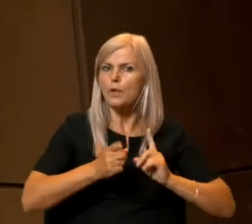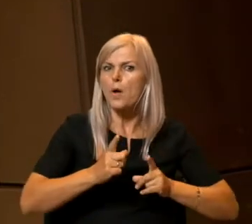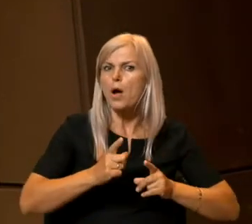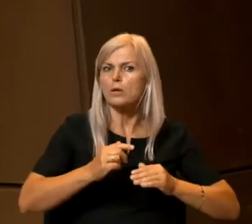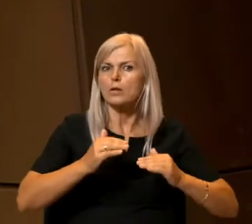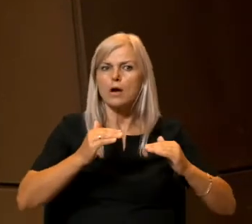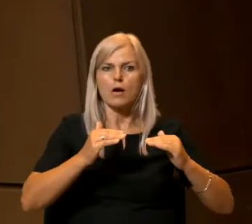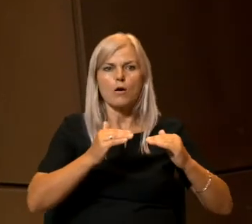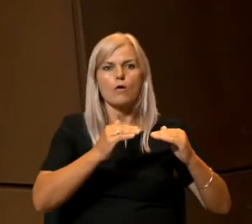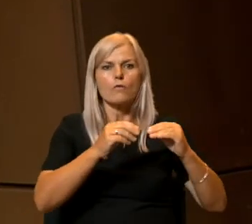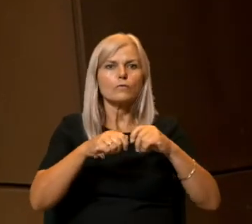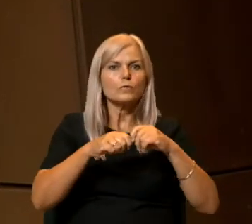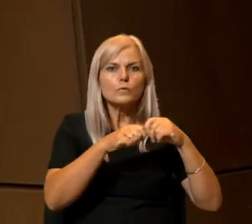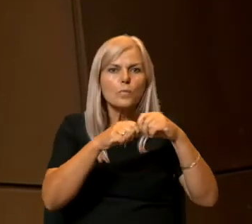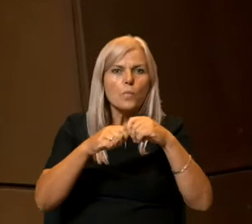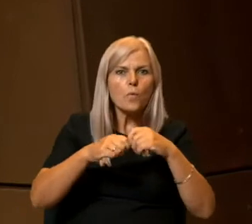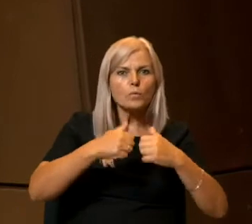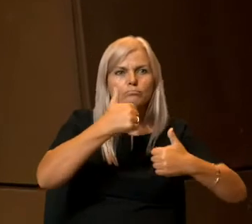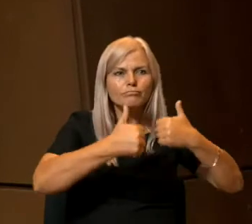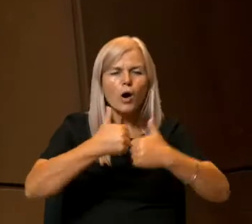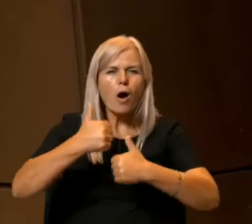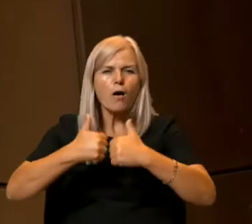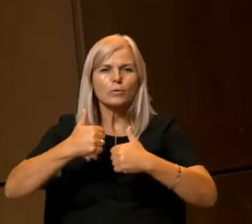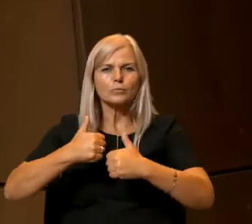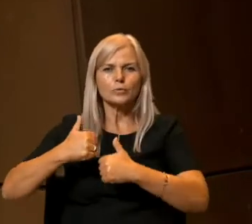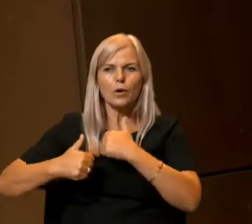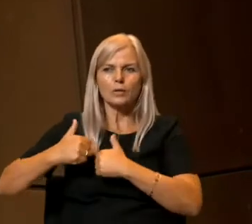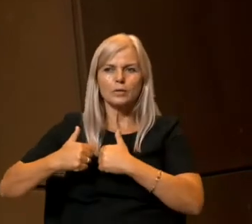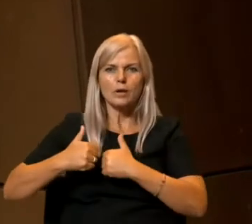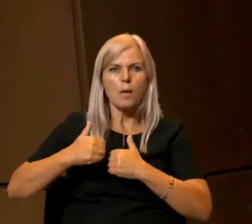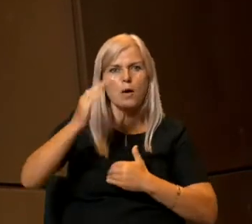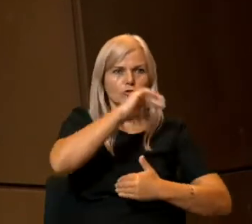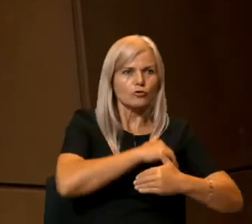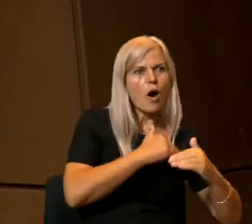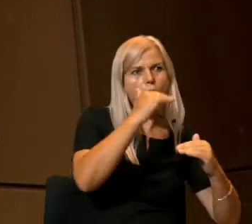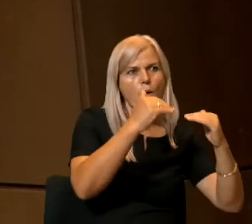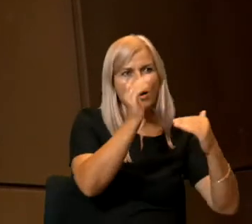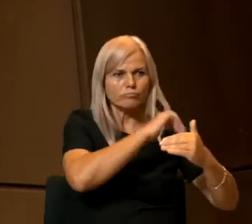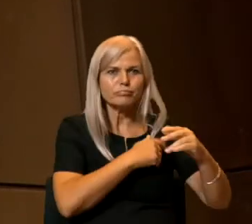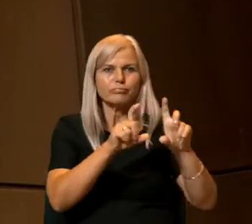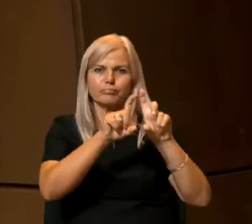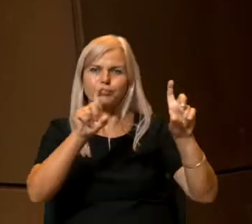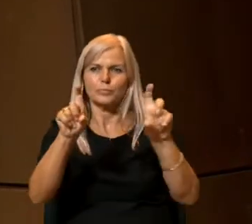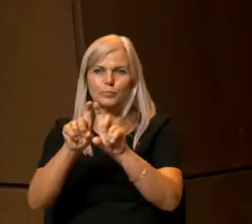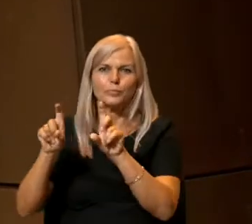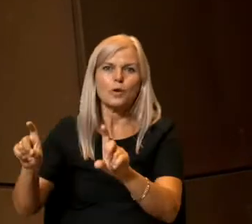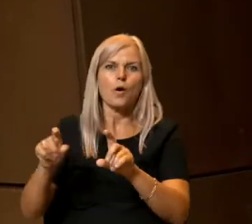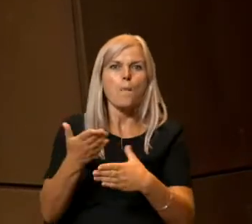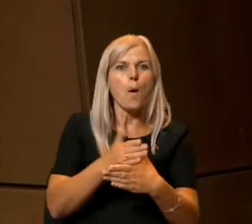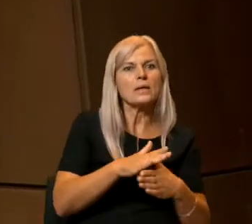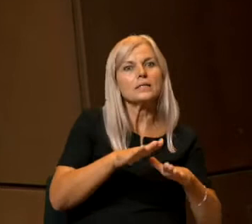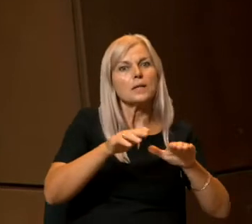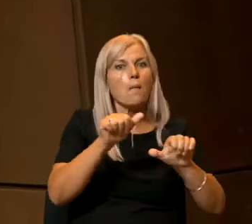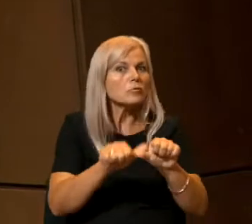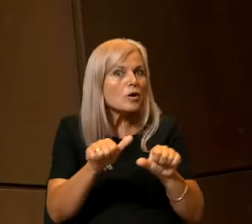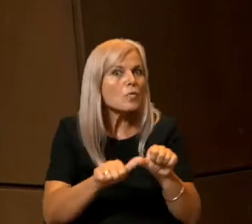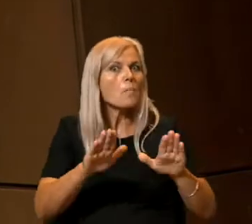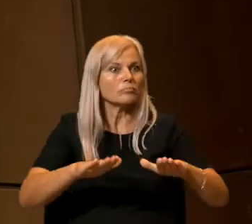współzawodnictwo, konkurencja pomiędzy szkołami, konkurencja między przedszkolami, nie